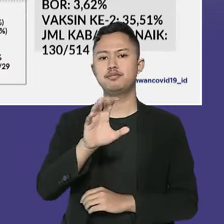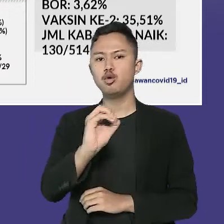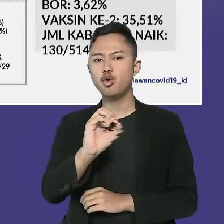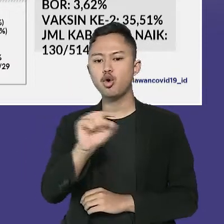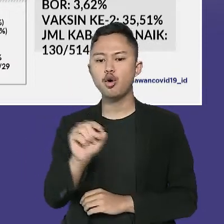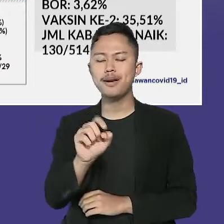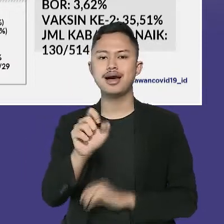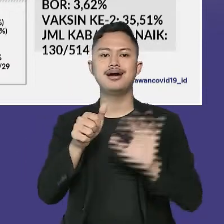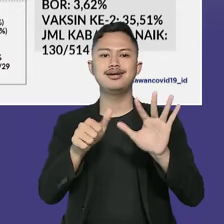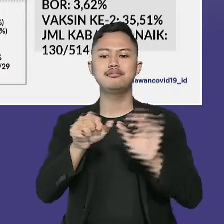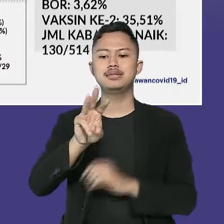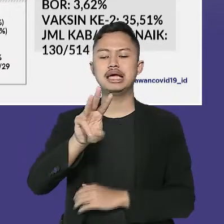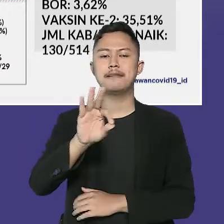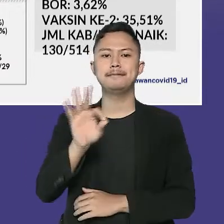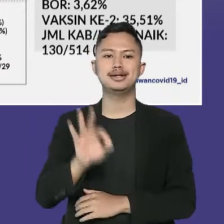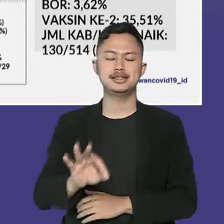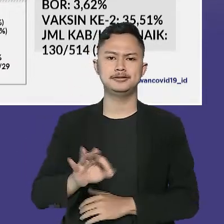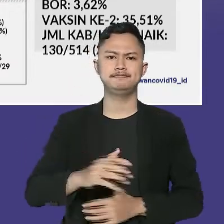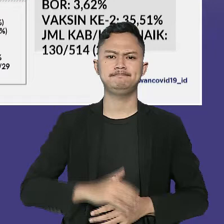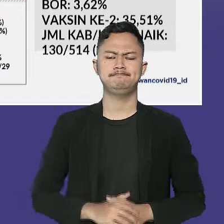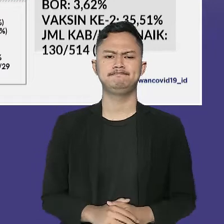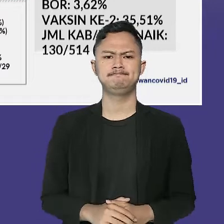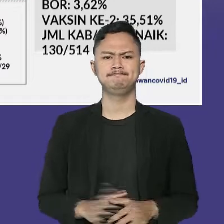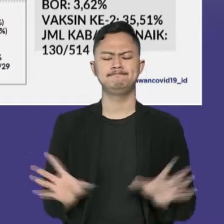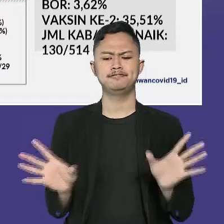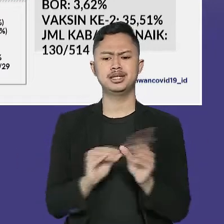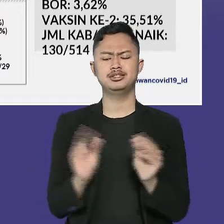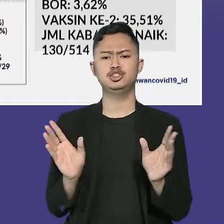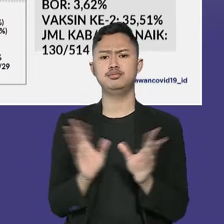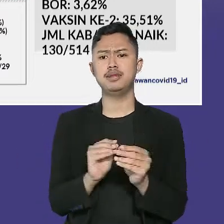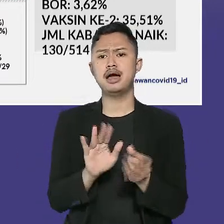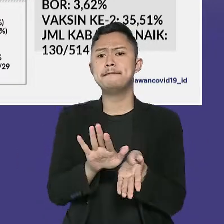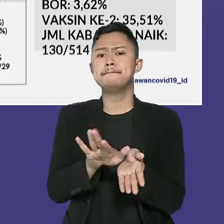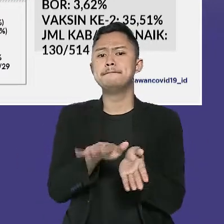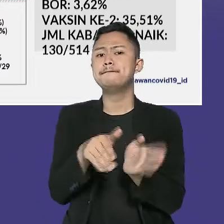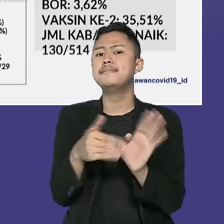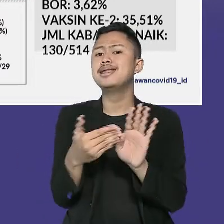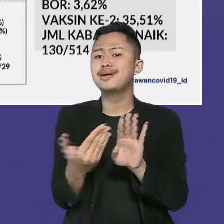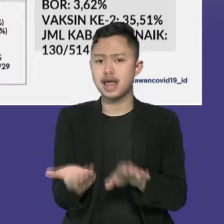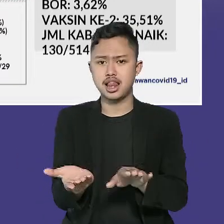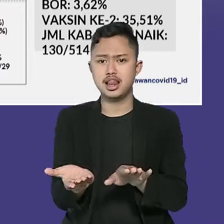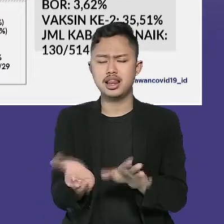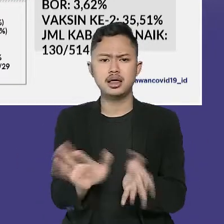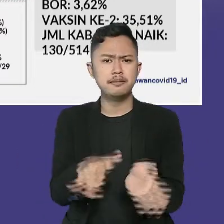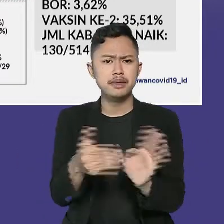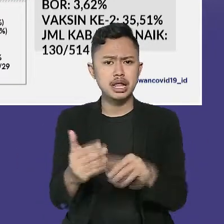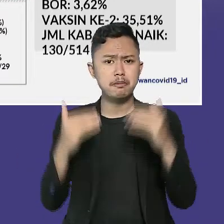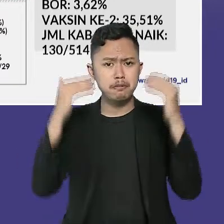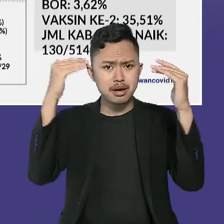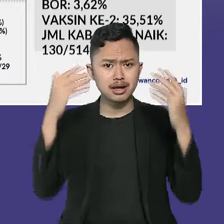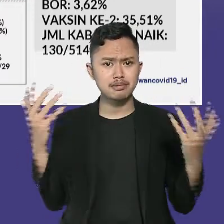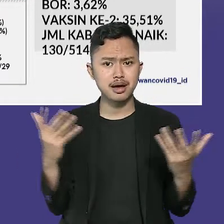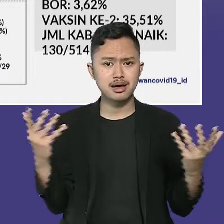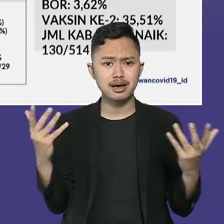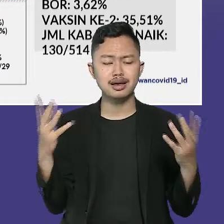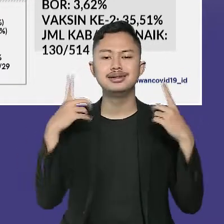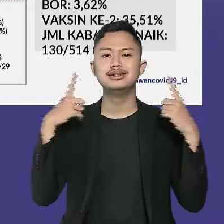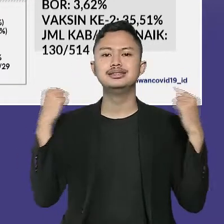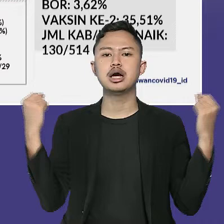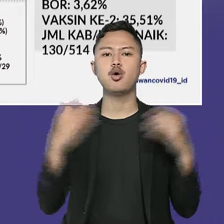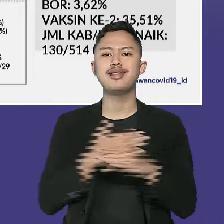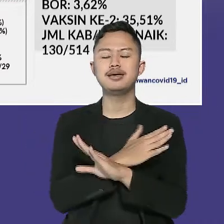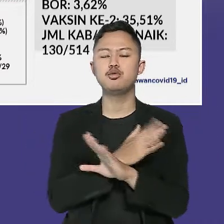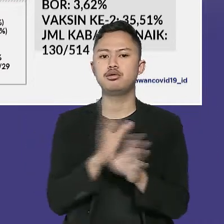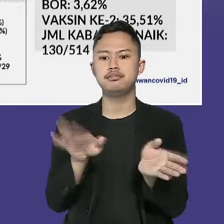90,63%. Penambahan kematian tertinggi adalah di Provinsi Jawa Timur dengan 39